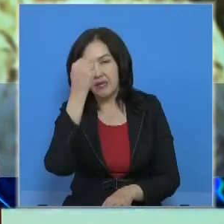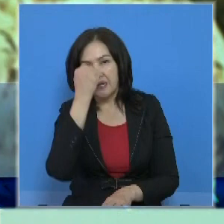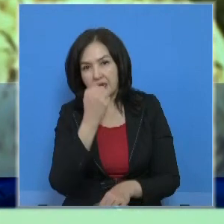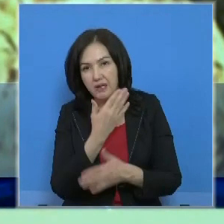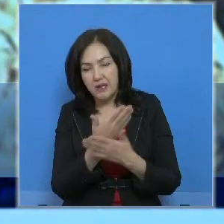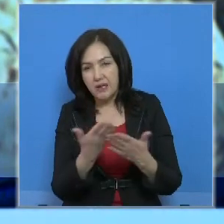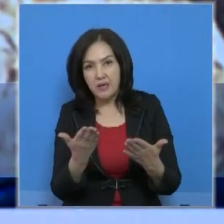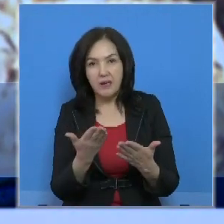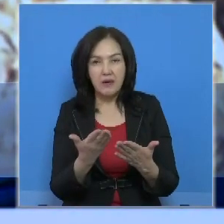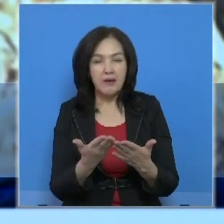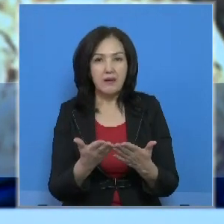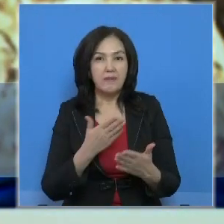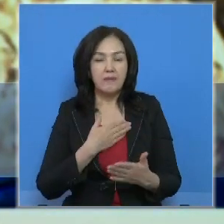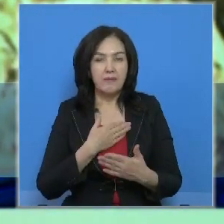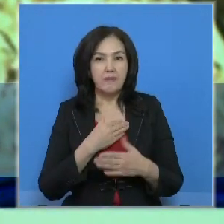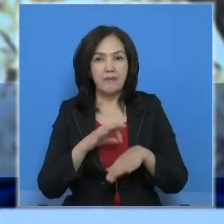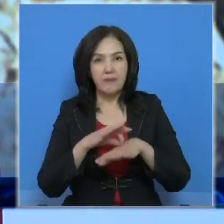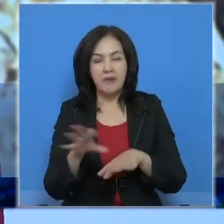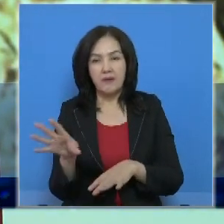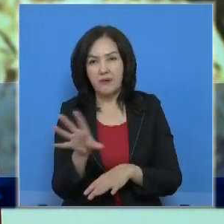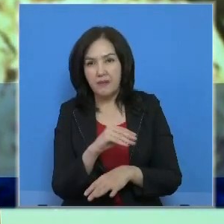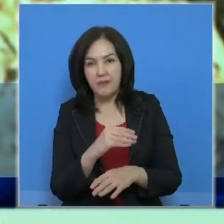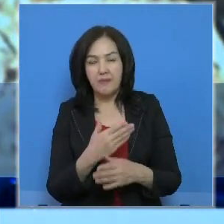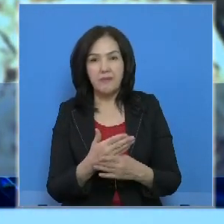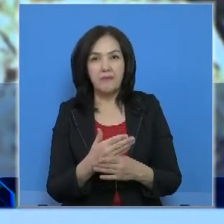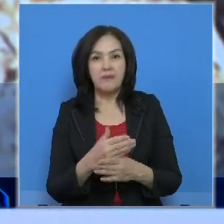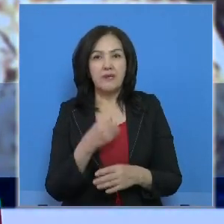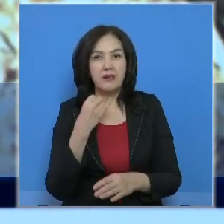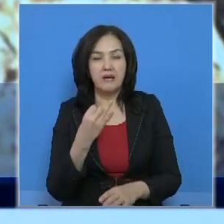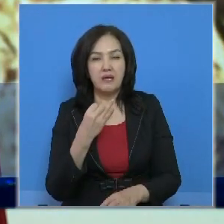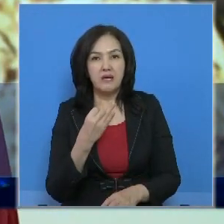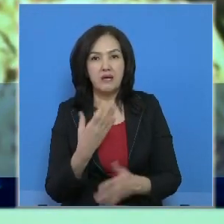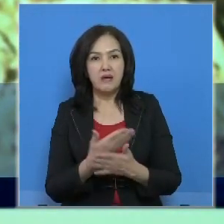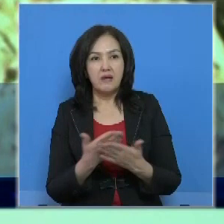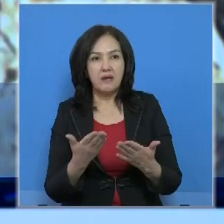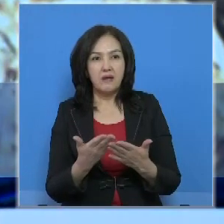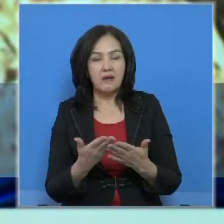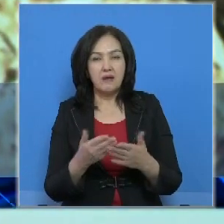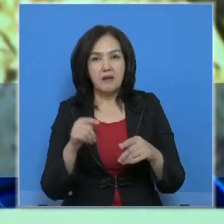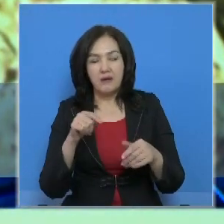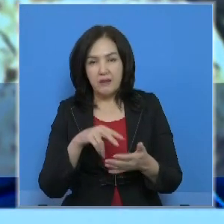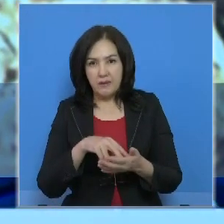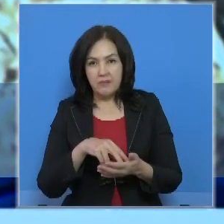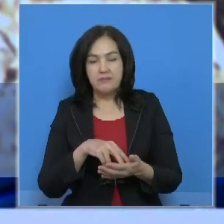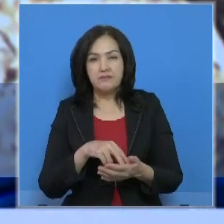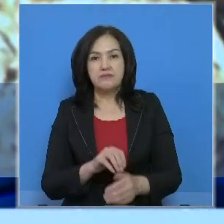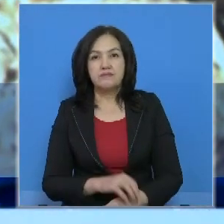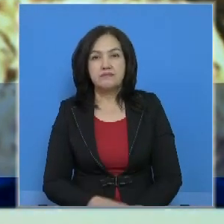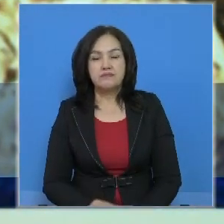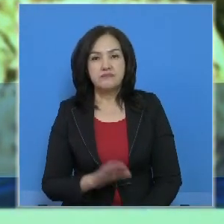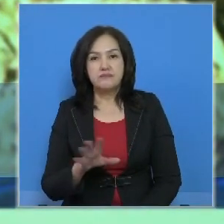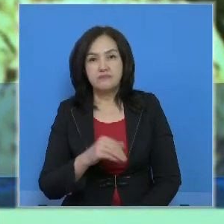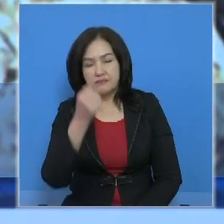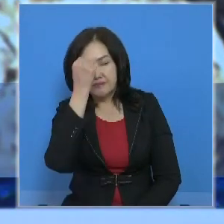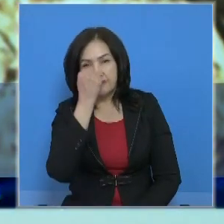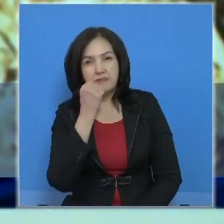ей, получается, я прохожу все это. И благодаря ей я здесь нахожусь. Это все благодаря